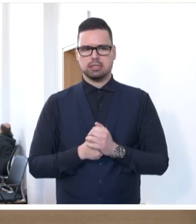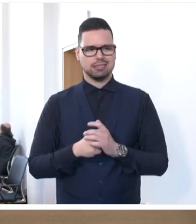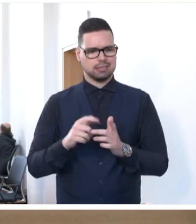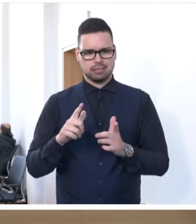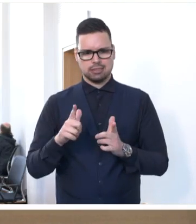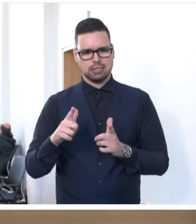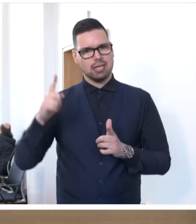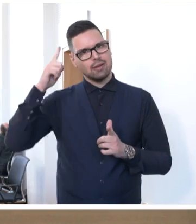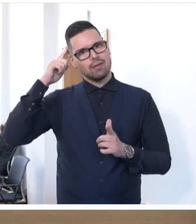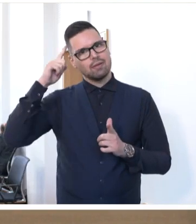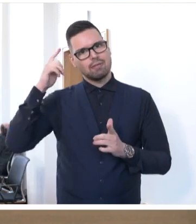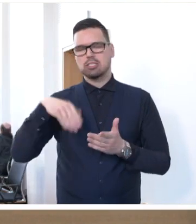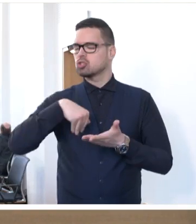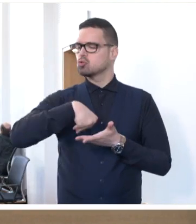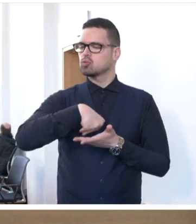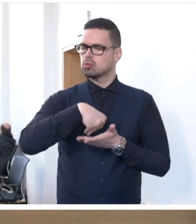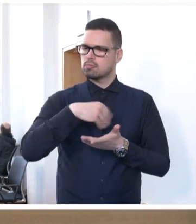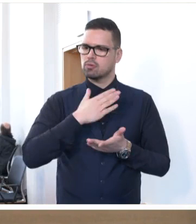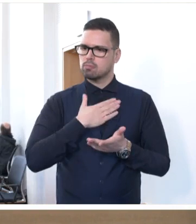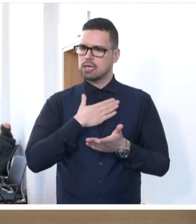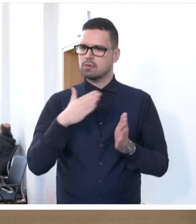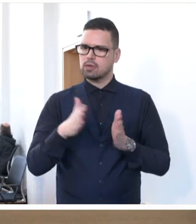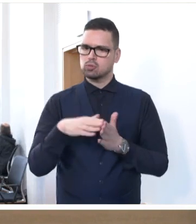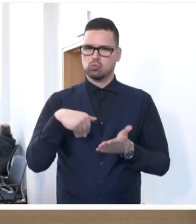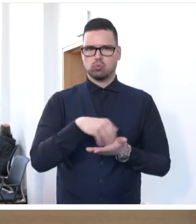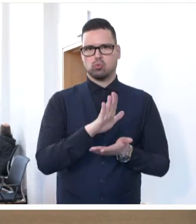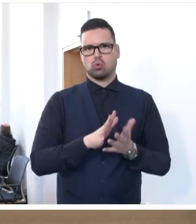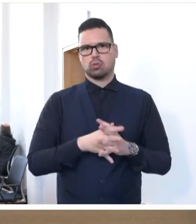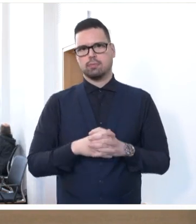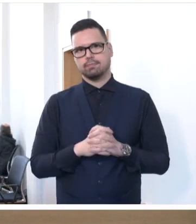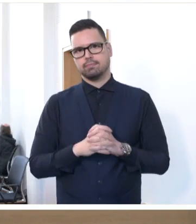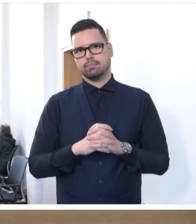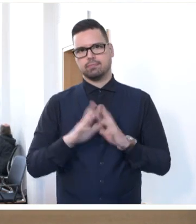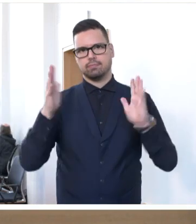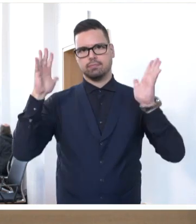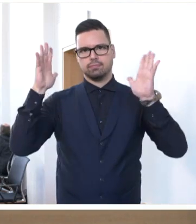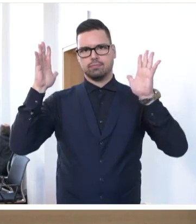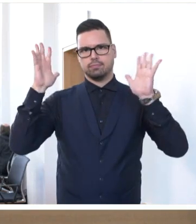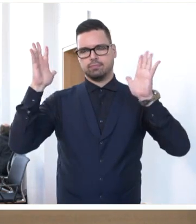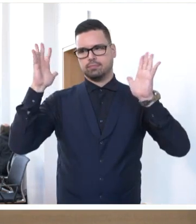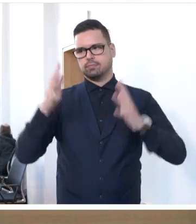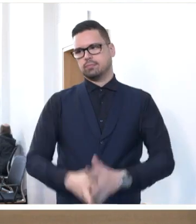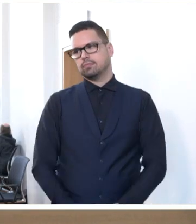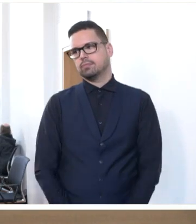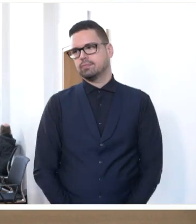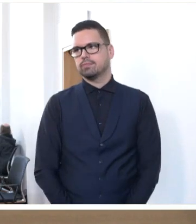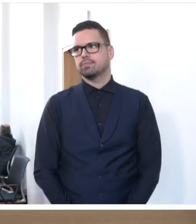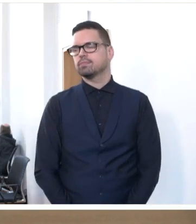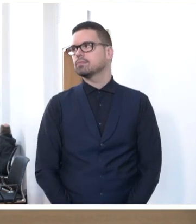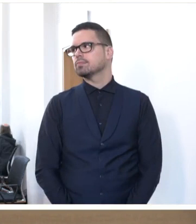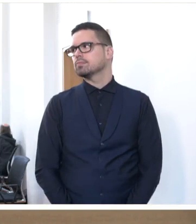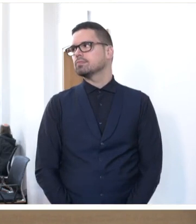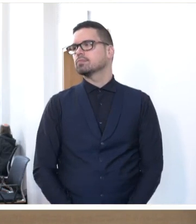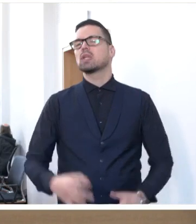das weise ich ausdrücklich im Namen meiner Fraktion zurück. Ja, erst einmal das.